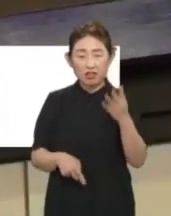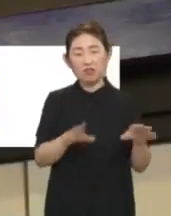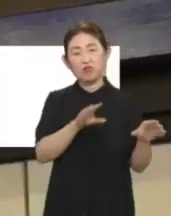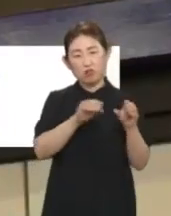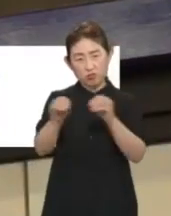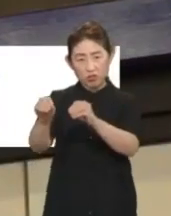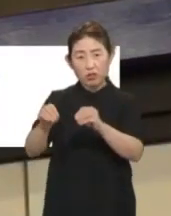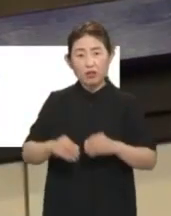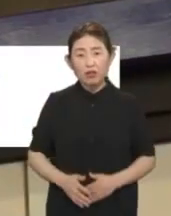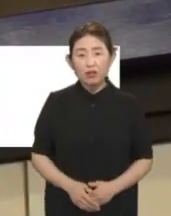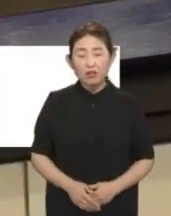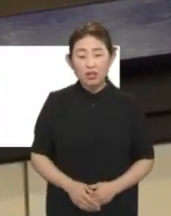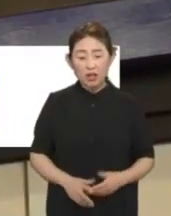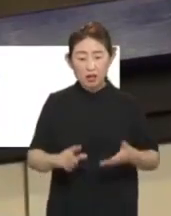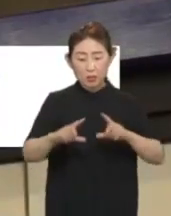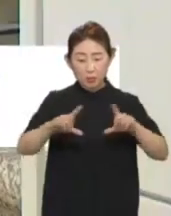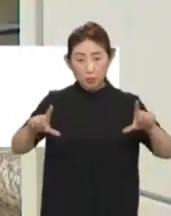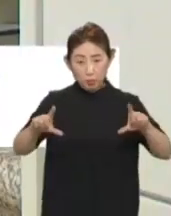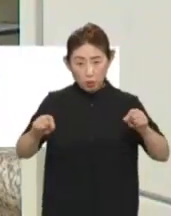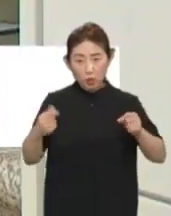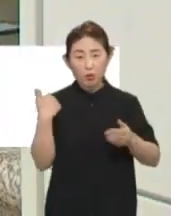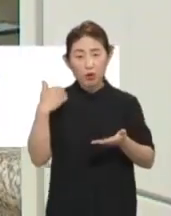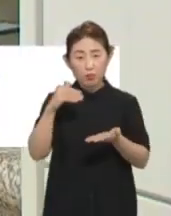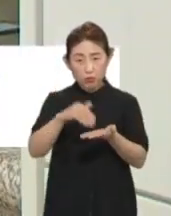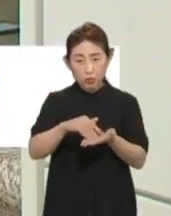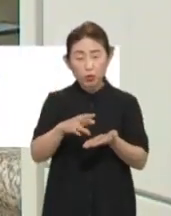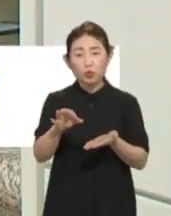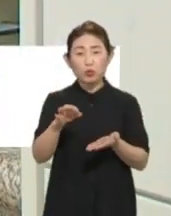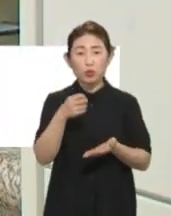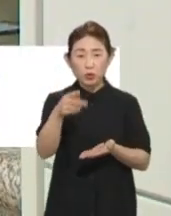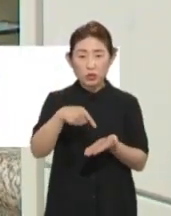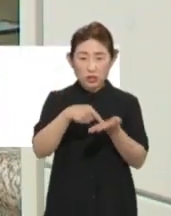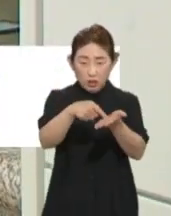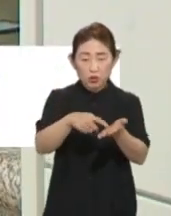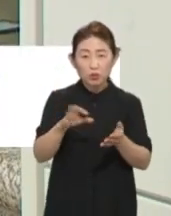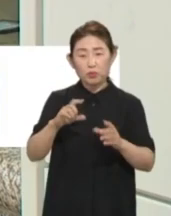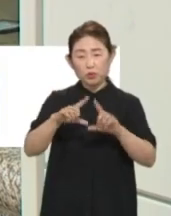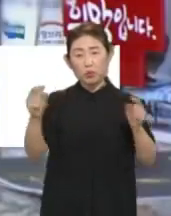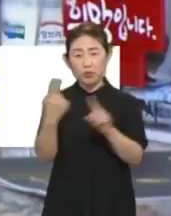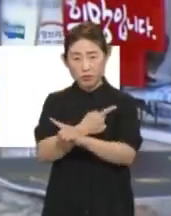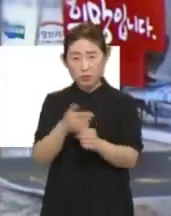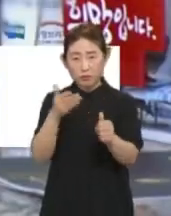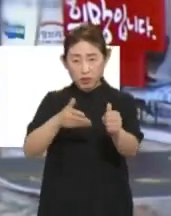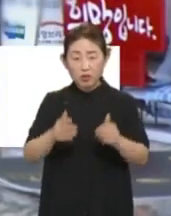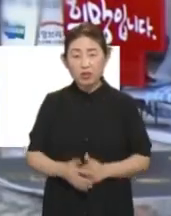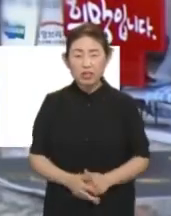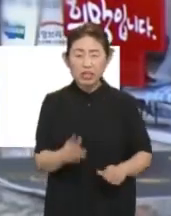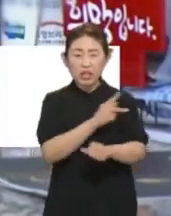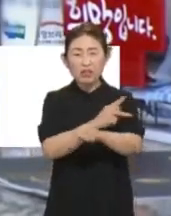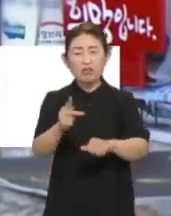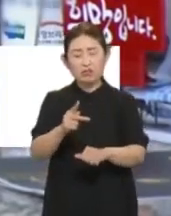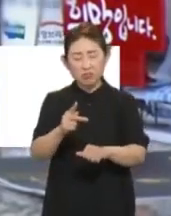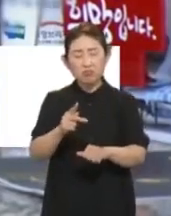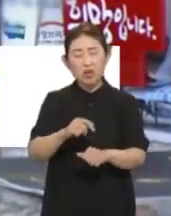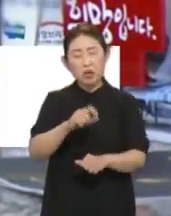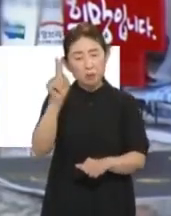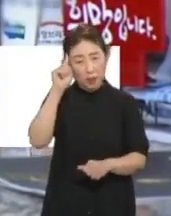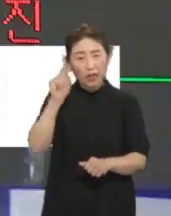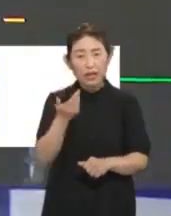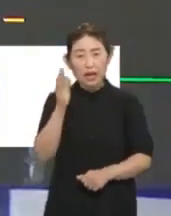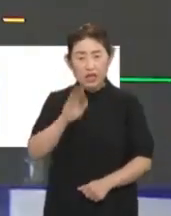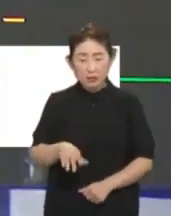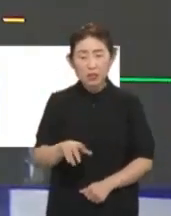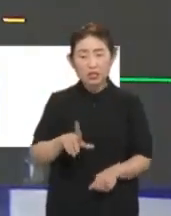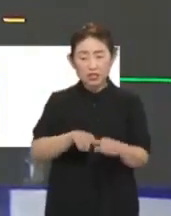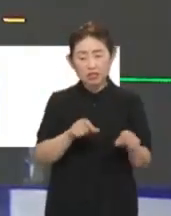중단한다며 승차권을 환불하거나 변경할 것을 요청했고 ktx도 정상 운행되지만 일부 지원은